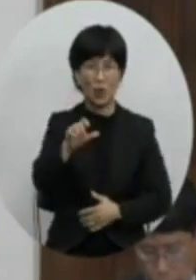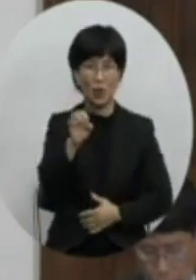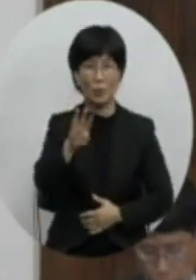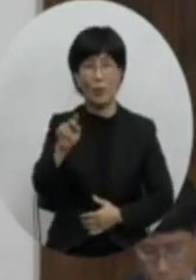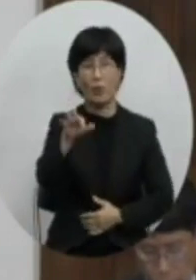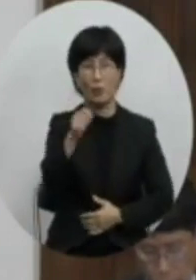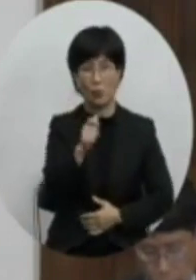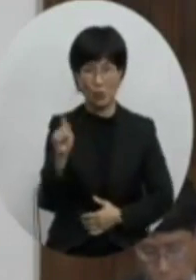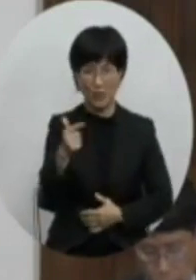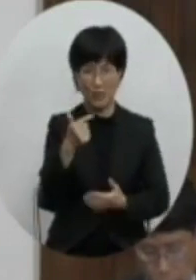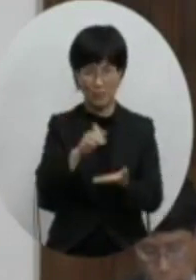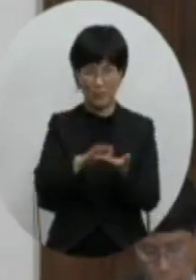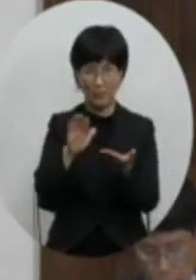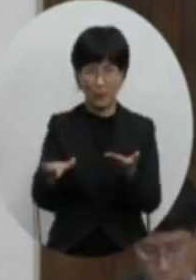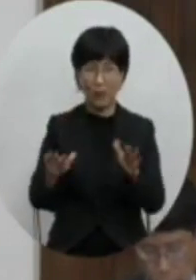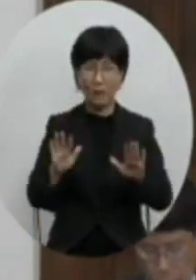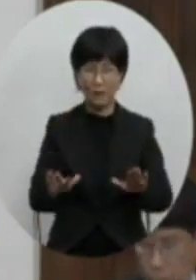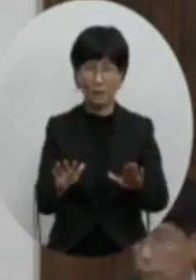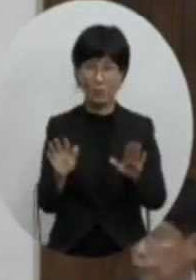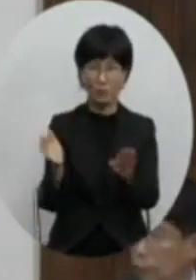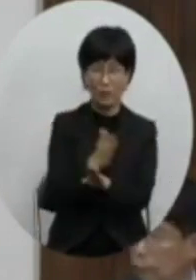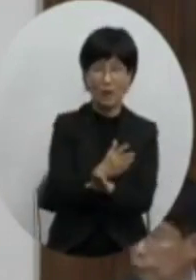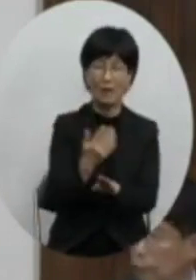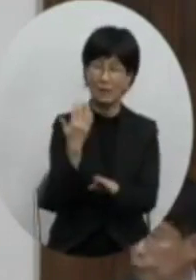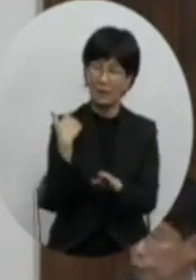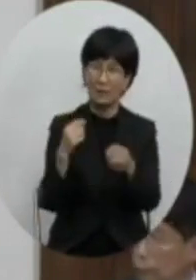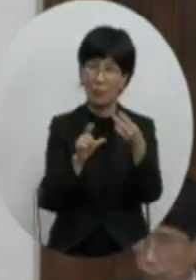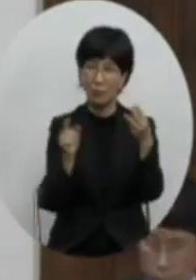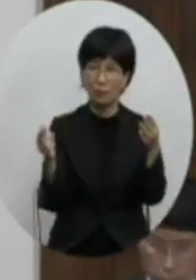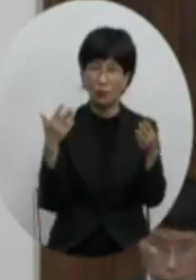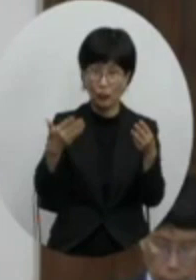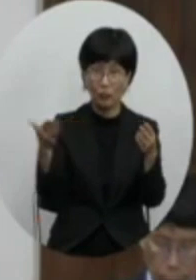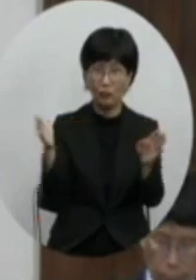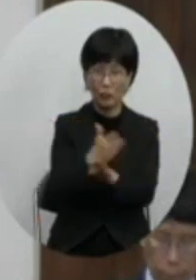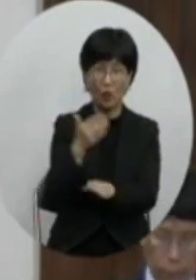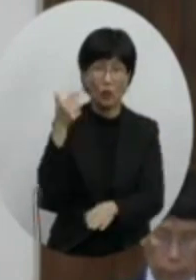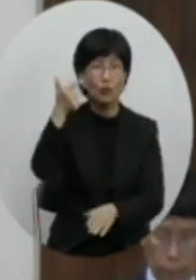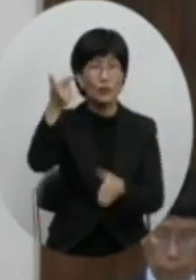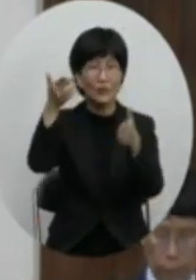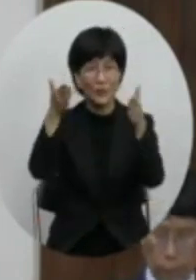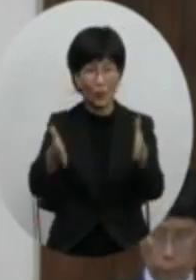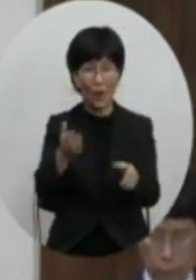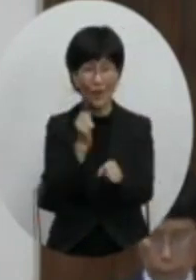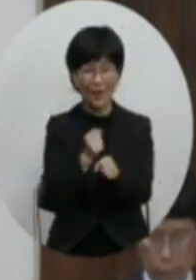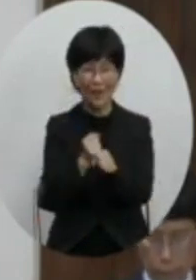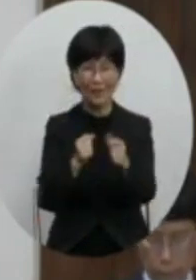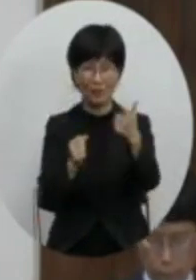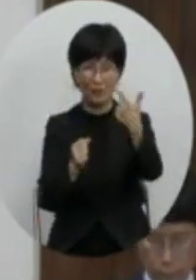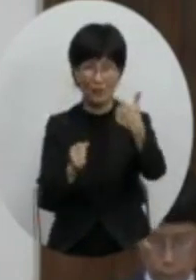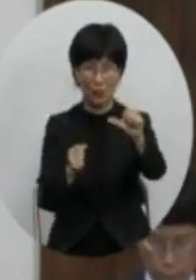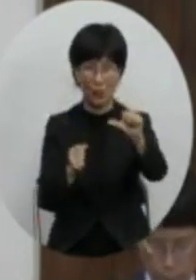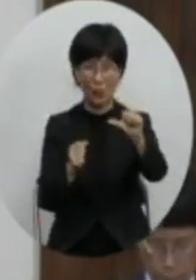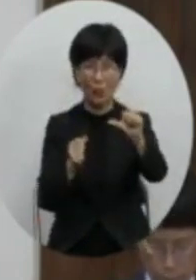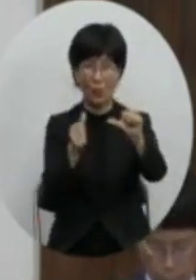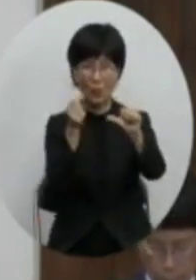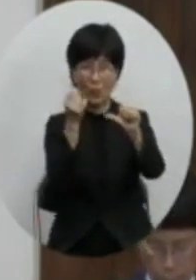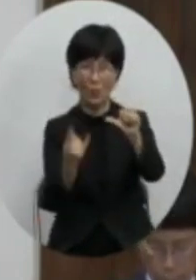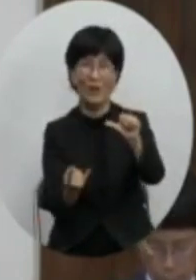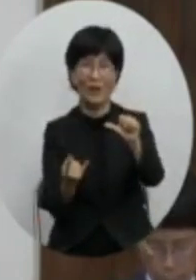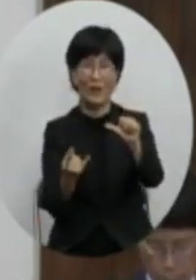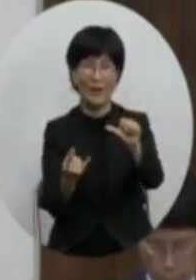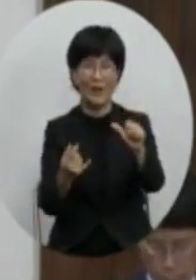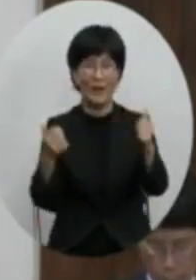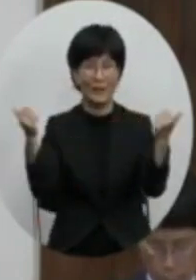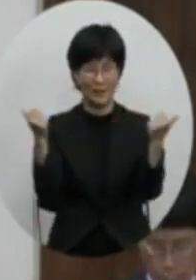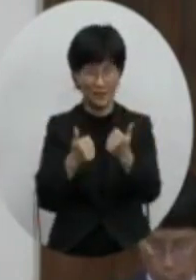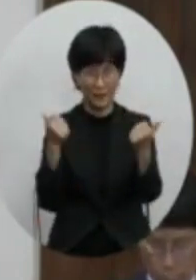오늘로써 지난 3월 9일부터 오늘까지 6일간 열린 제65회 여주시의회